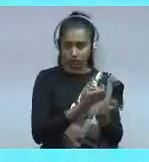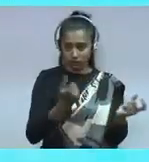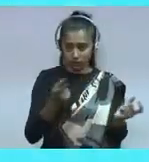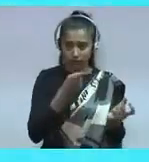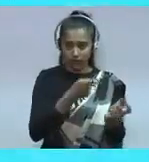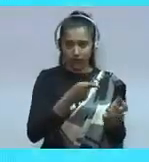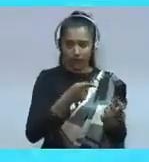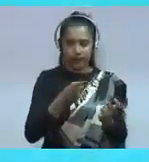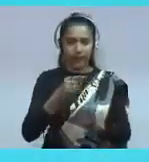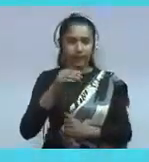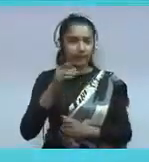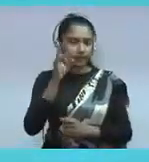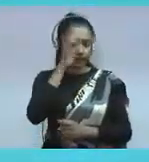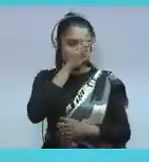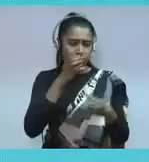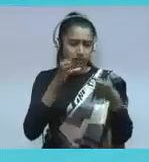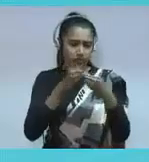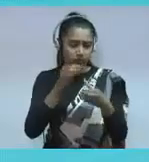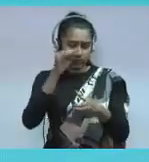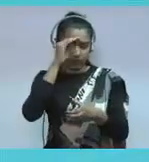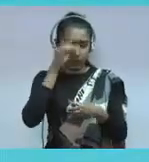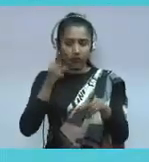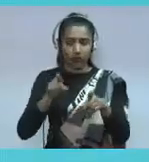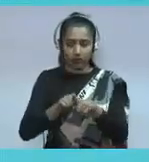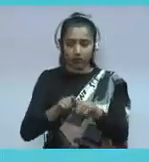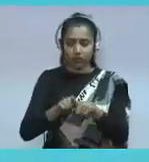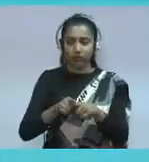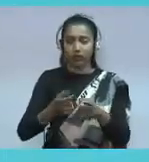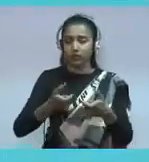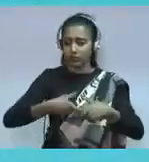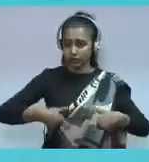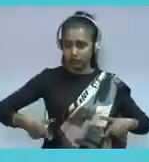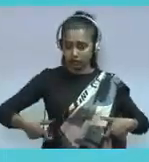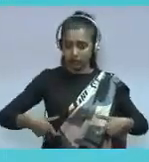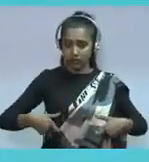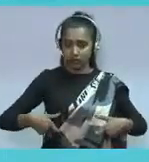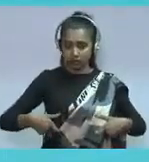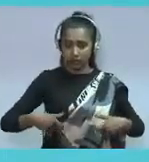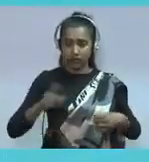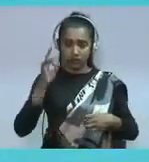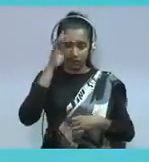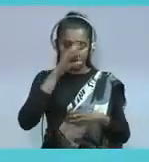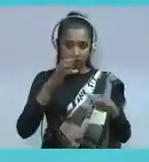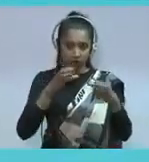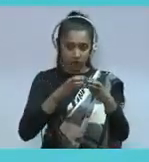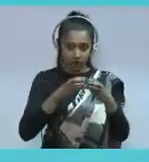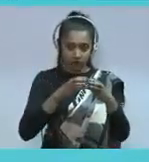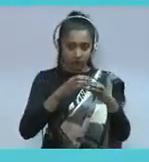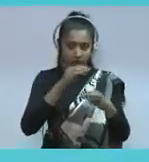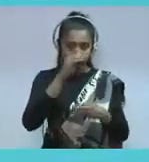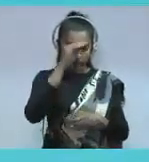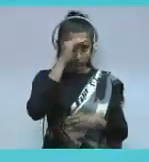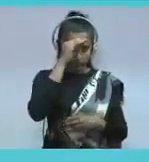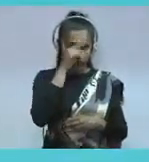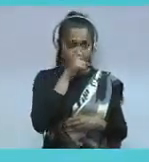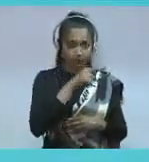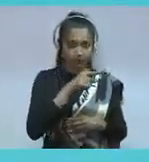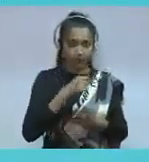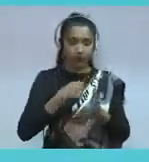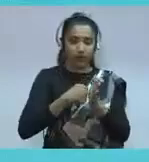පක්ෂ නායකත්වය හා නිලධාරි මණ්ඩලය, පක්ෂනායක ගරු පාර්ලිමේන්තු